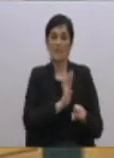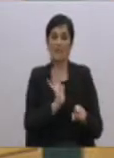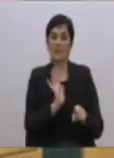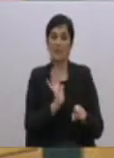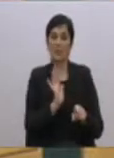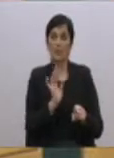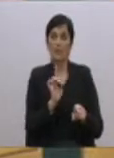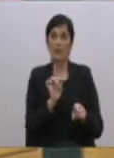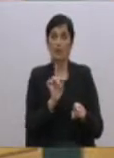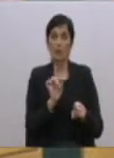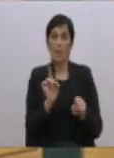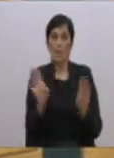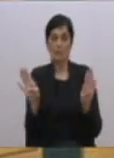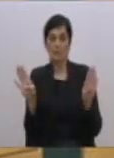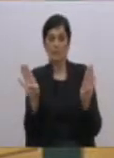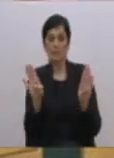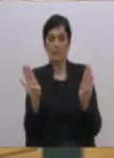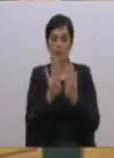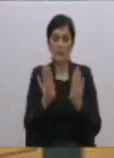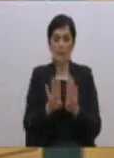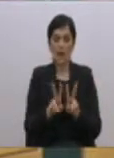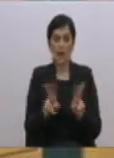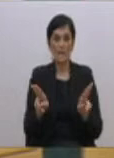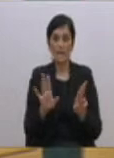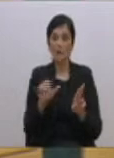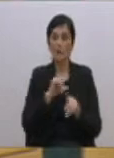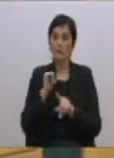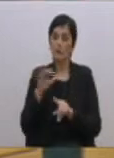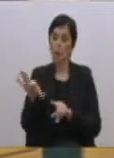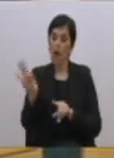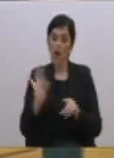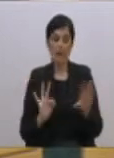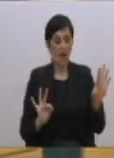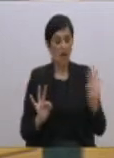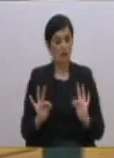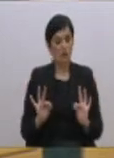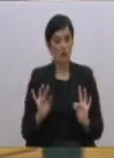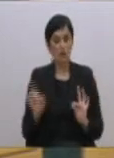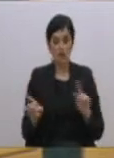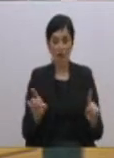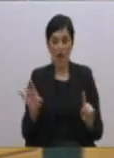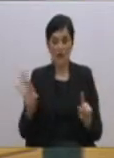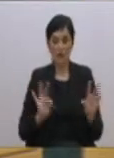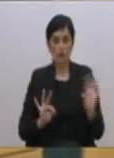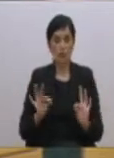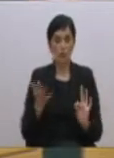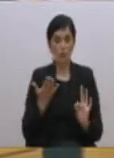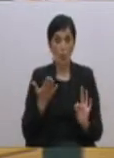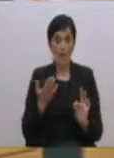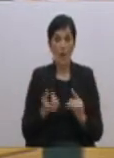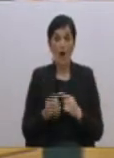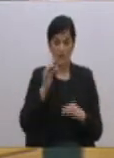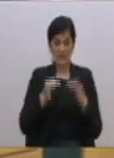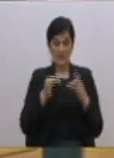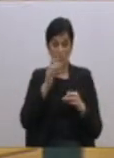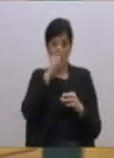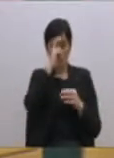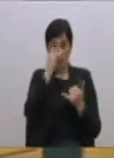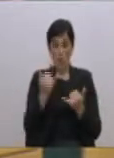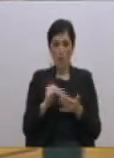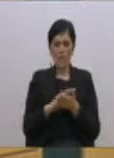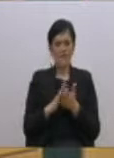რომ არ იყოს შეთავსებადი ერთდროულად და მე თვითონ არ დონო ან იყვნენ ის ან იყვნენ ესო. Და აღმოჩნდა რომ სასამართლო